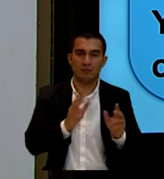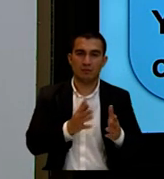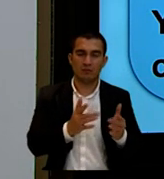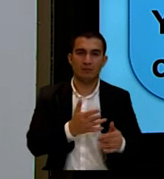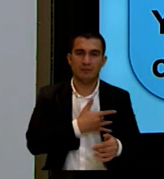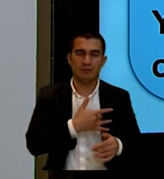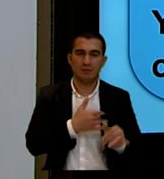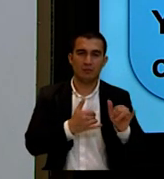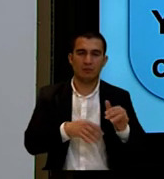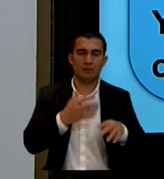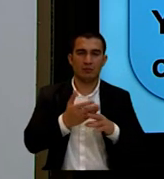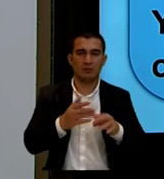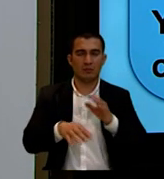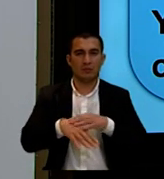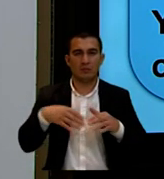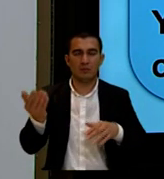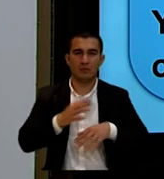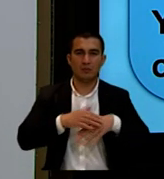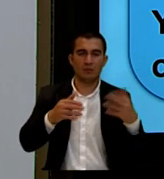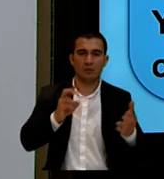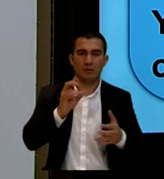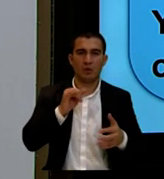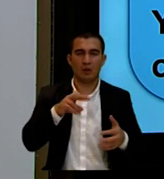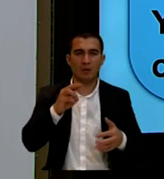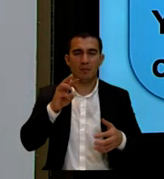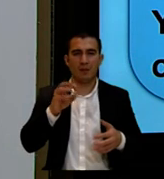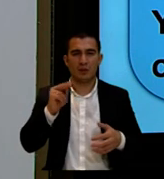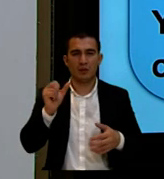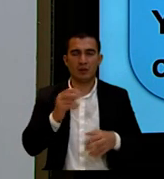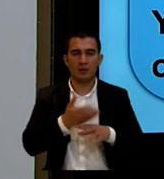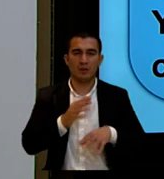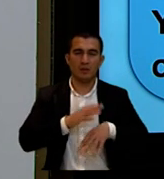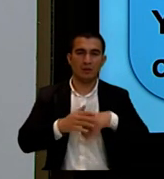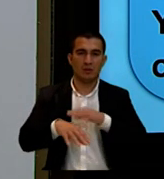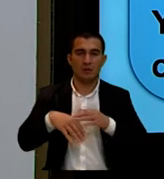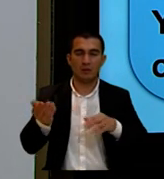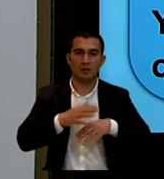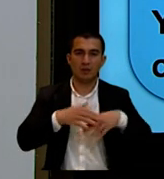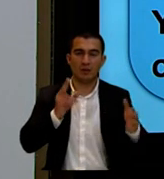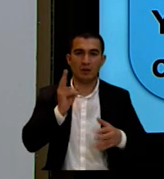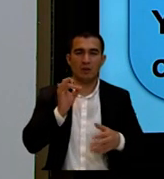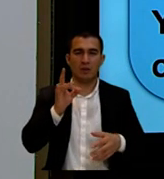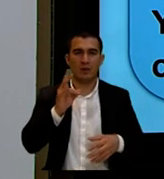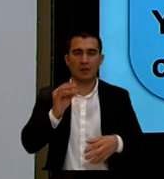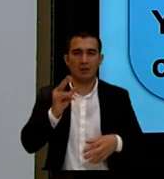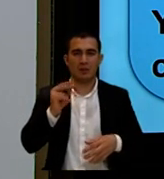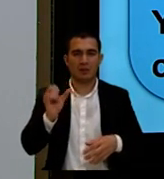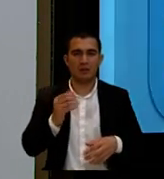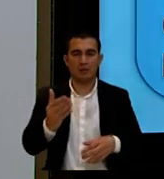Yuragi o'ng va chap bo'lmacha, o'ng va chap qorinchadan iborat.